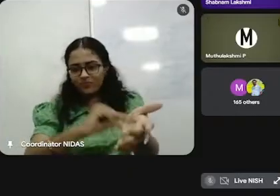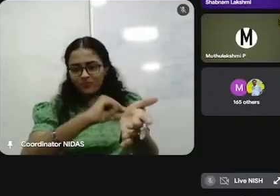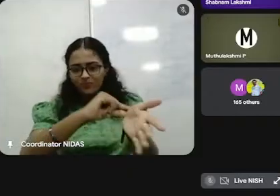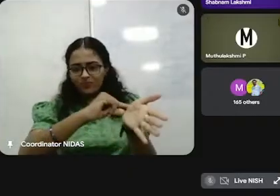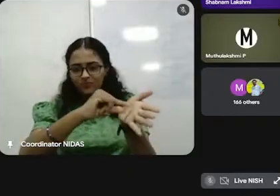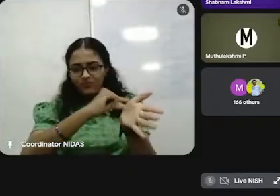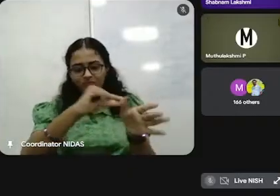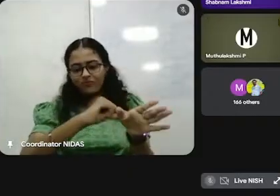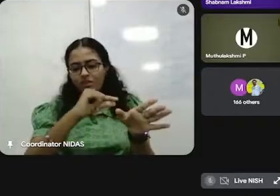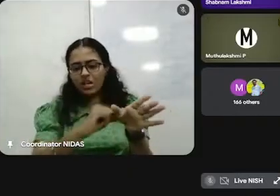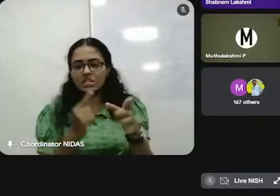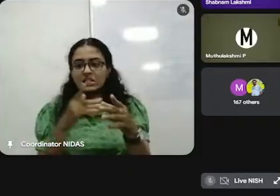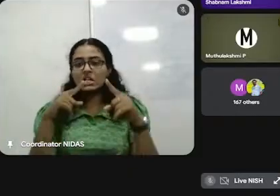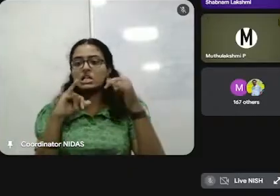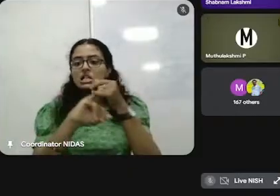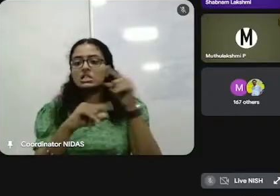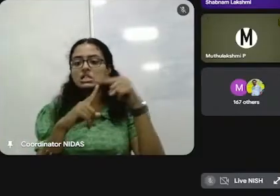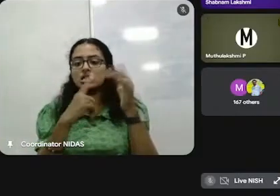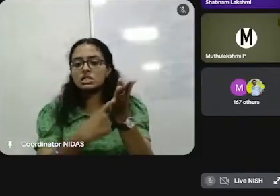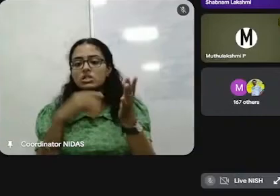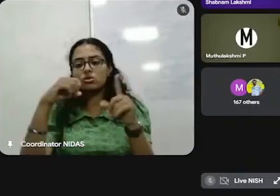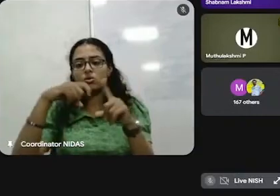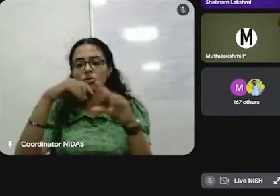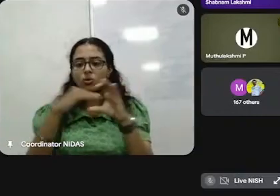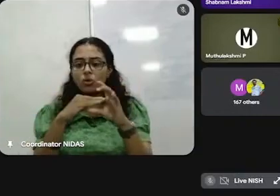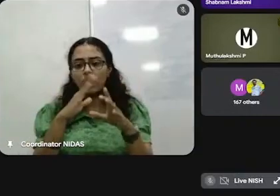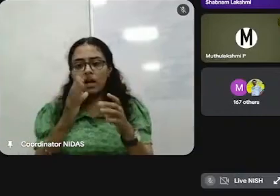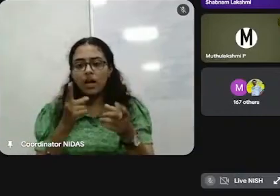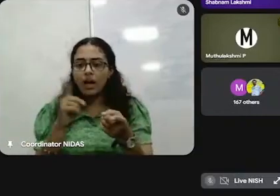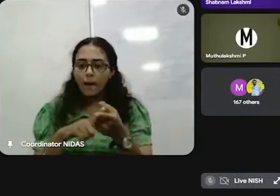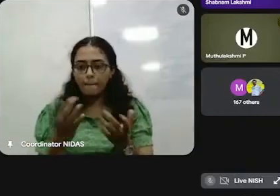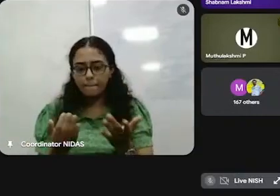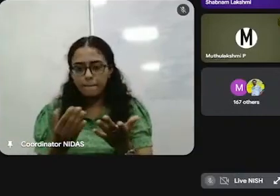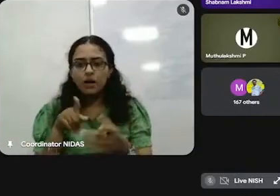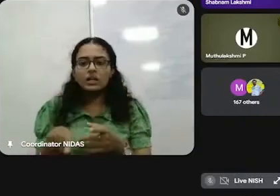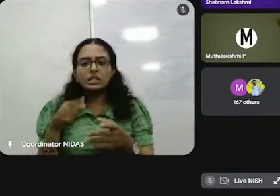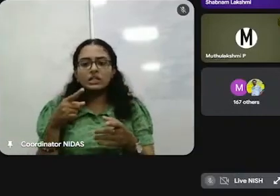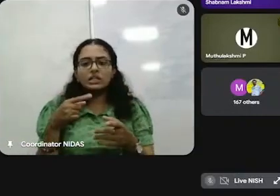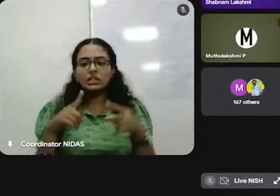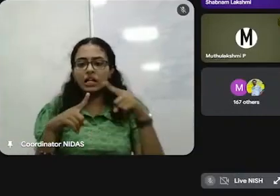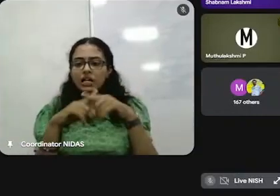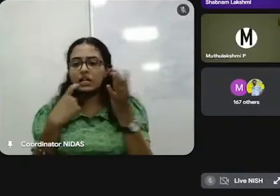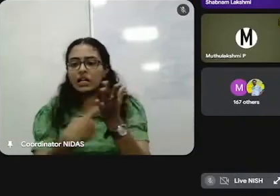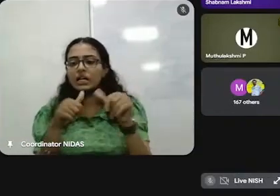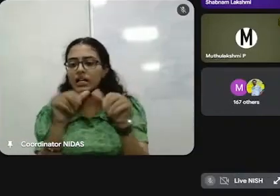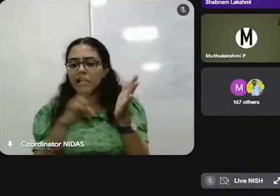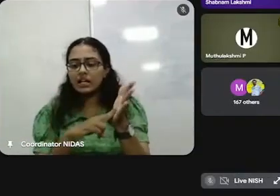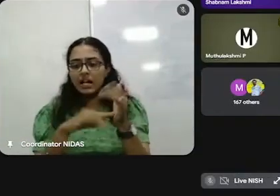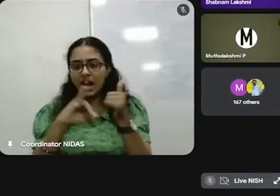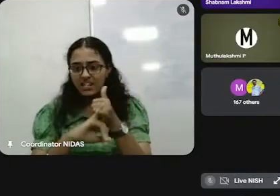അപ്പം ചെറിയ എന്തെങ്കിലും ഇതാണെങ്കിൽ ഇത് ചിലപ്പം കുറച്ചു നേരം ഒന്നിരിക്കും, വീണ്ടും അങ്ങ് ഇതാവും. അപ്പൊ അതിന് നമ്മളൊരു ട്രാൻസിയന്റ്. അപ്പൊ ട്രാൻസിയന്റ് അറ്റാക്ക് എന്ന്